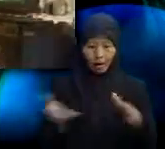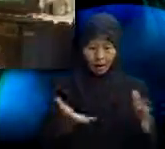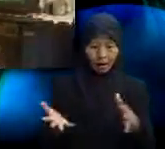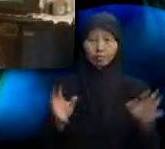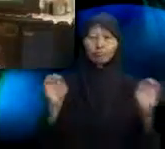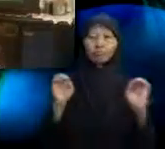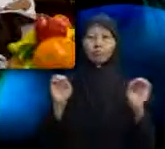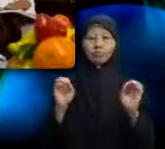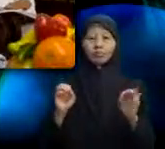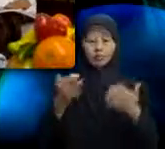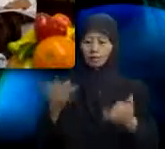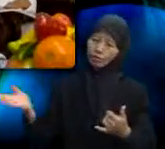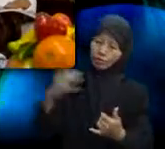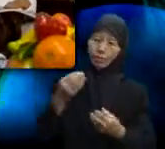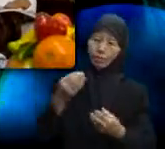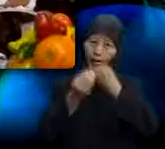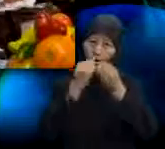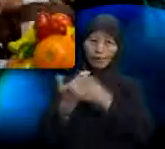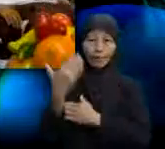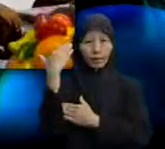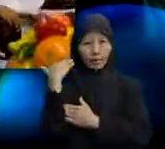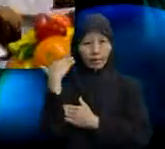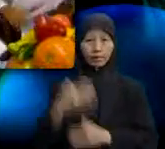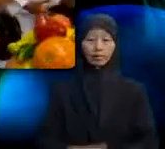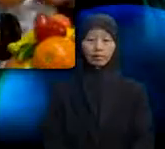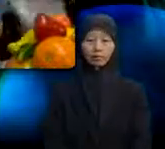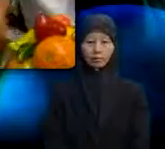kelangkabut. Mari kita bersarapan, Bang.